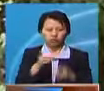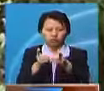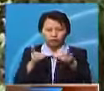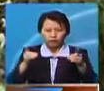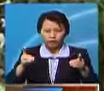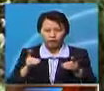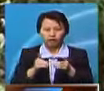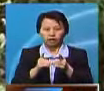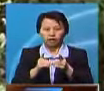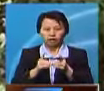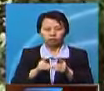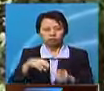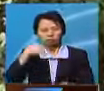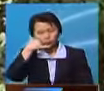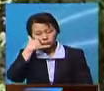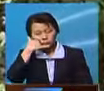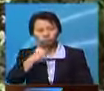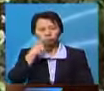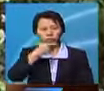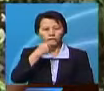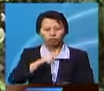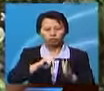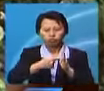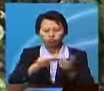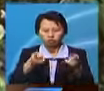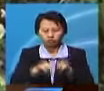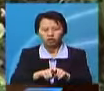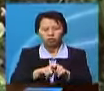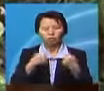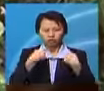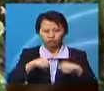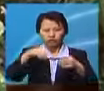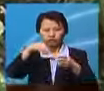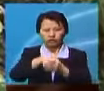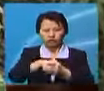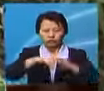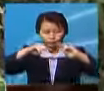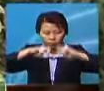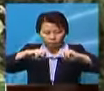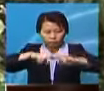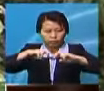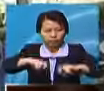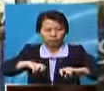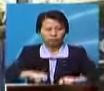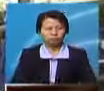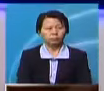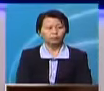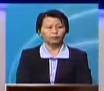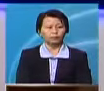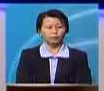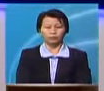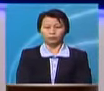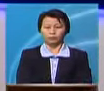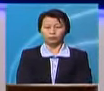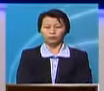Bahri Abdullah ketika dihubungi berkata, punca kejadian masih lagi dalam siasatan.